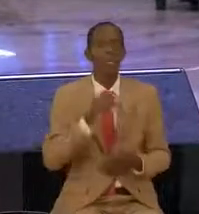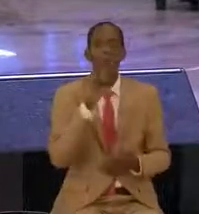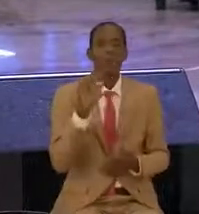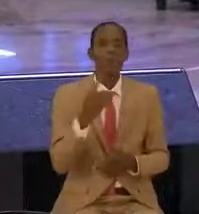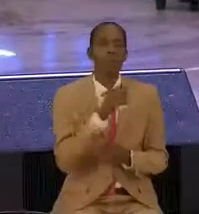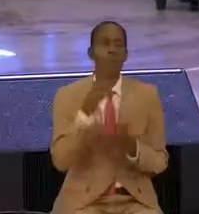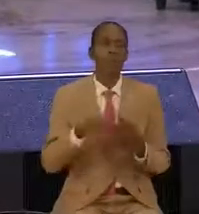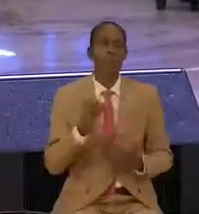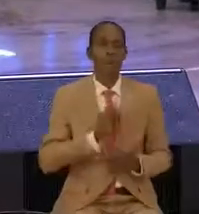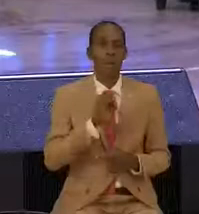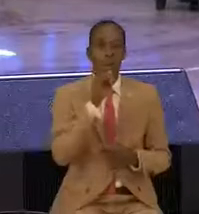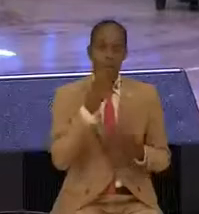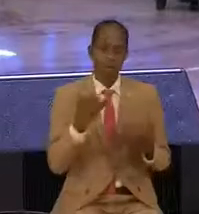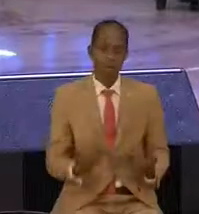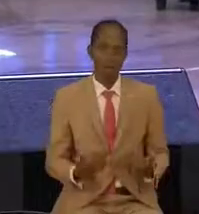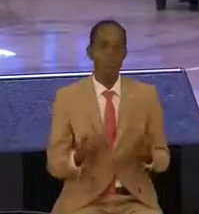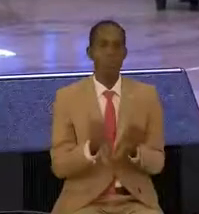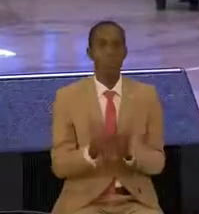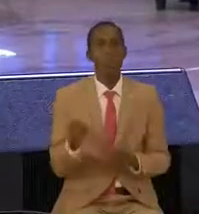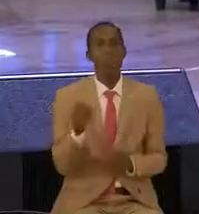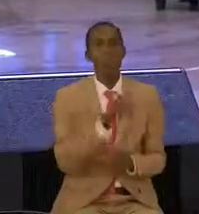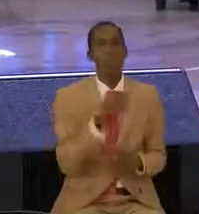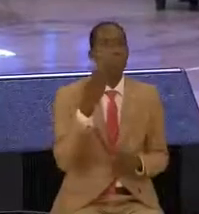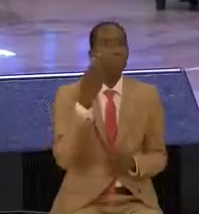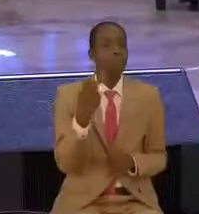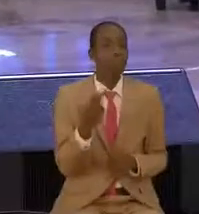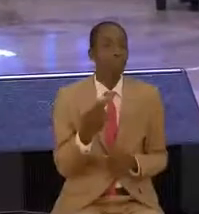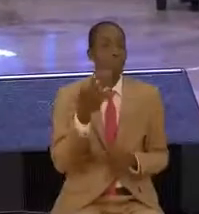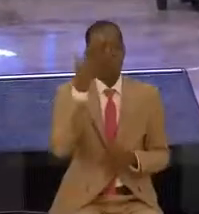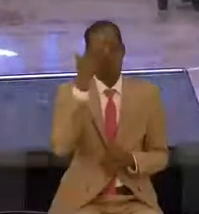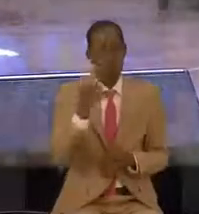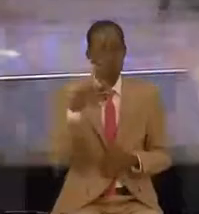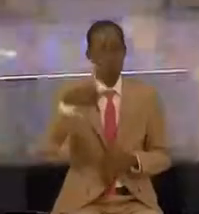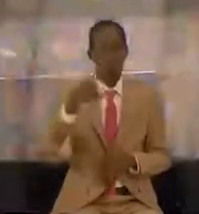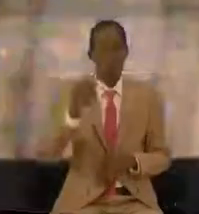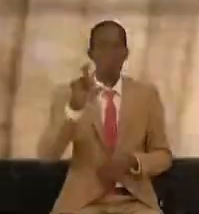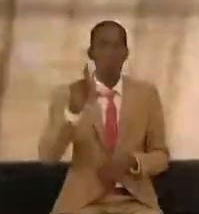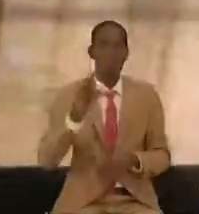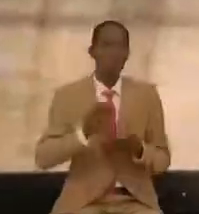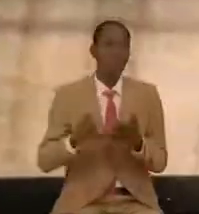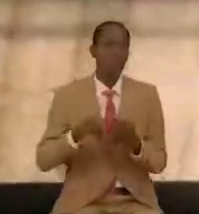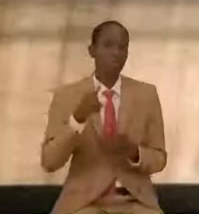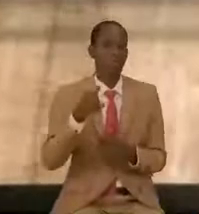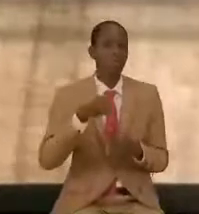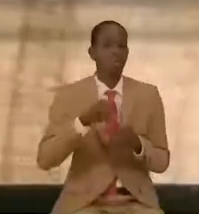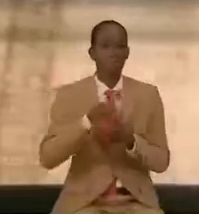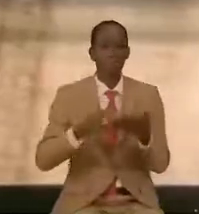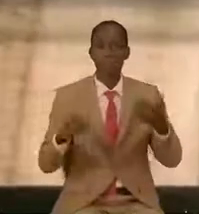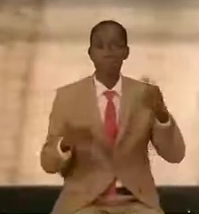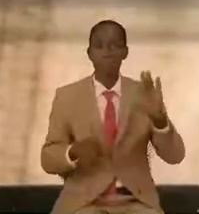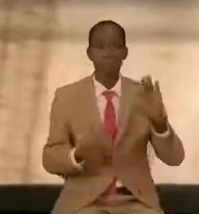temps, et non pas seulement quand je suis présent parmi vous. Voyez pourquoi il leur a écrit, voyez le verset